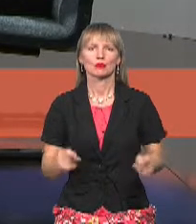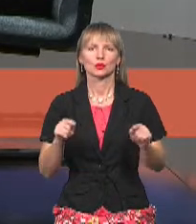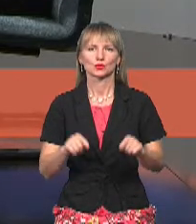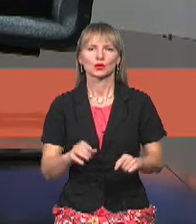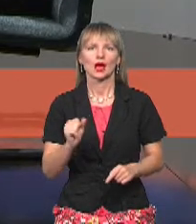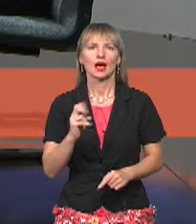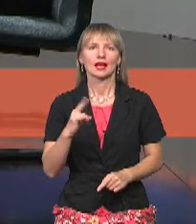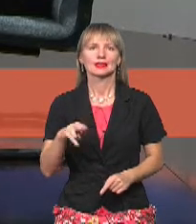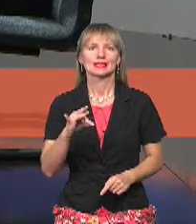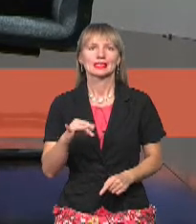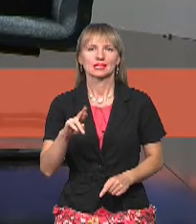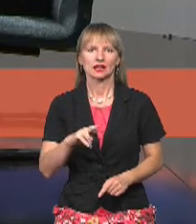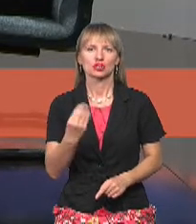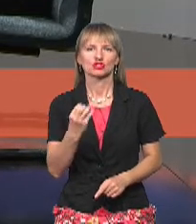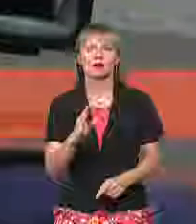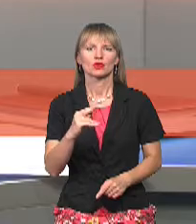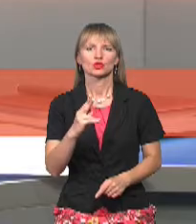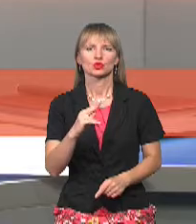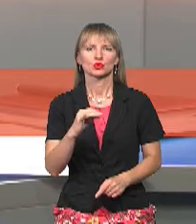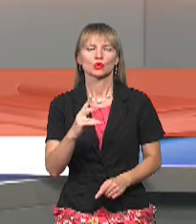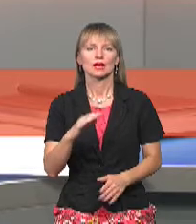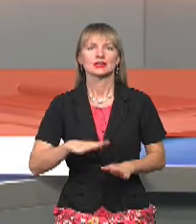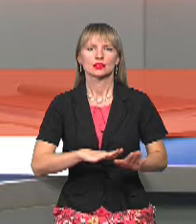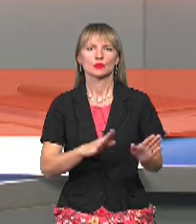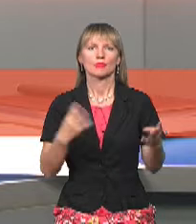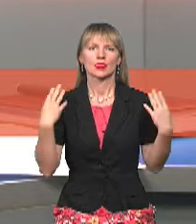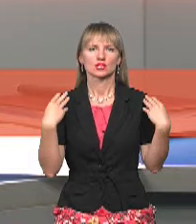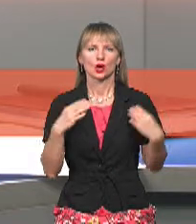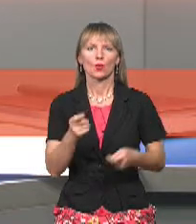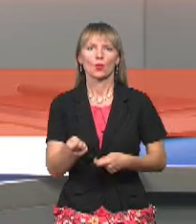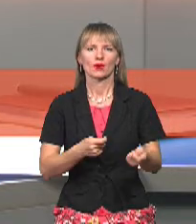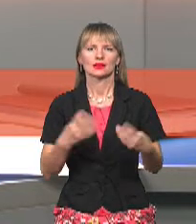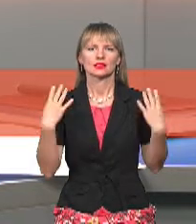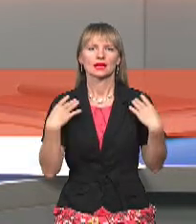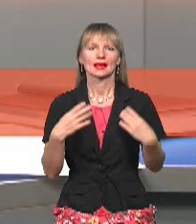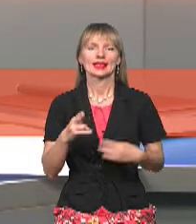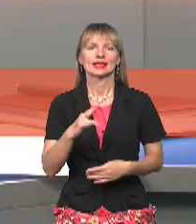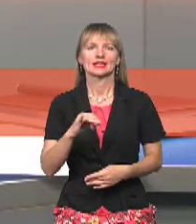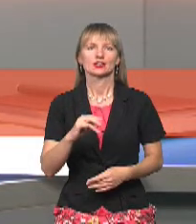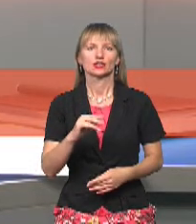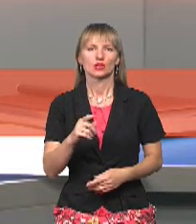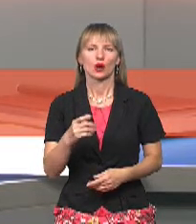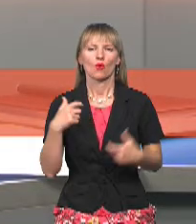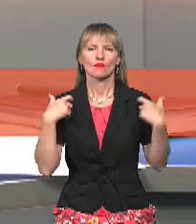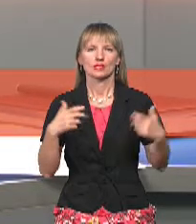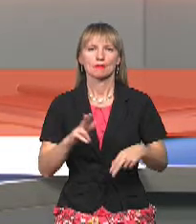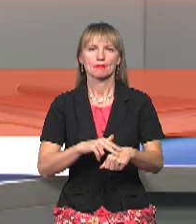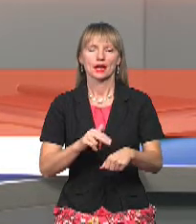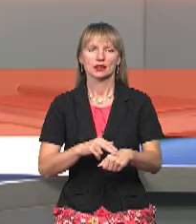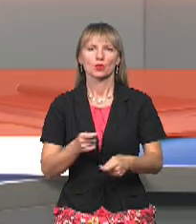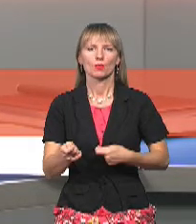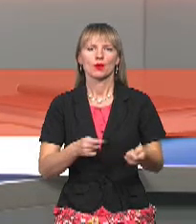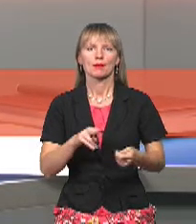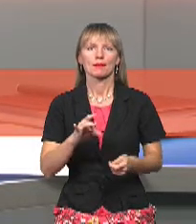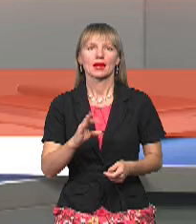студії Андрія Шевчука, заступника начальника управління, начальника відділу дільничних офіцерів поліції, управління превентивної